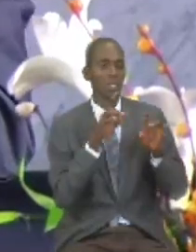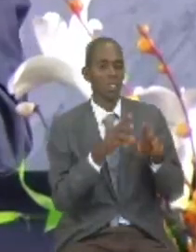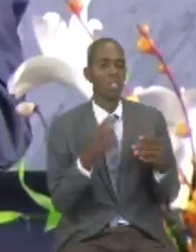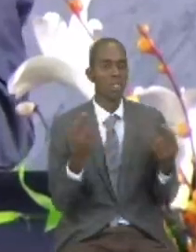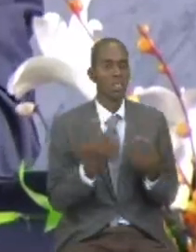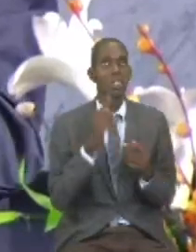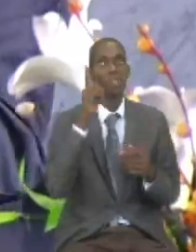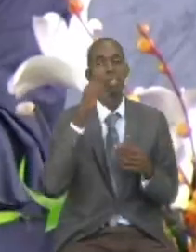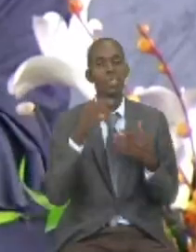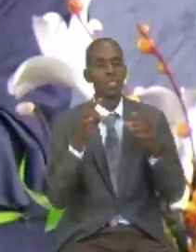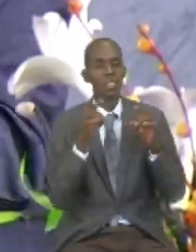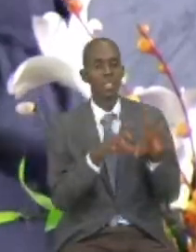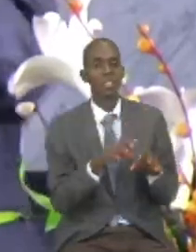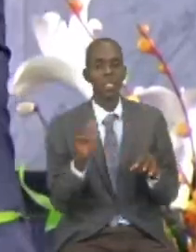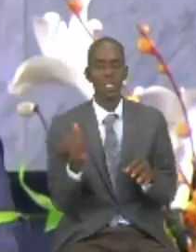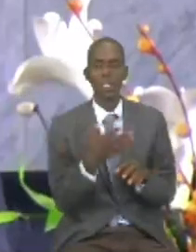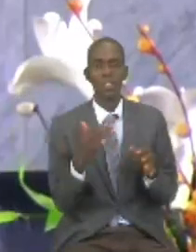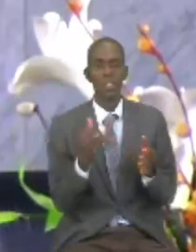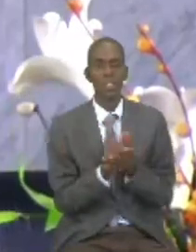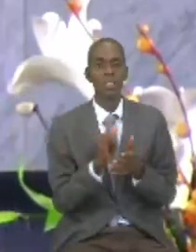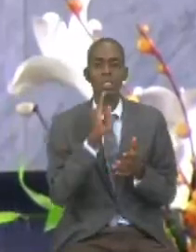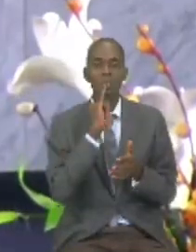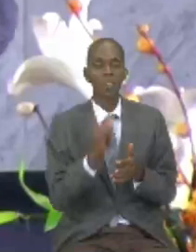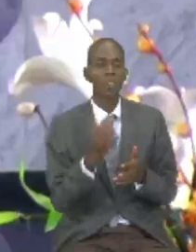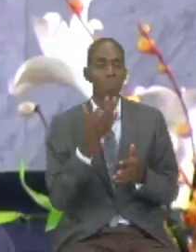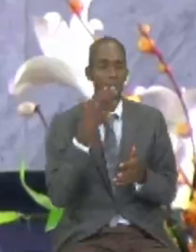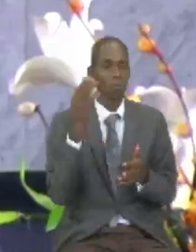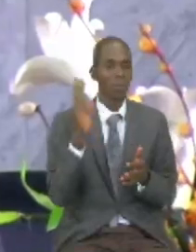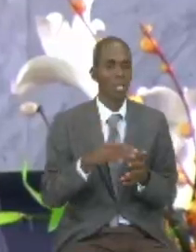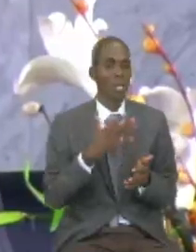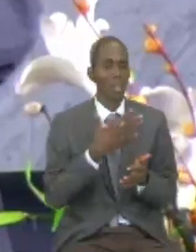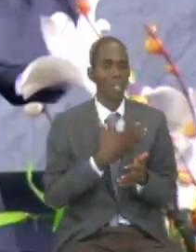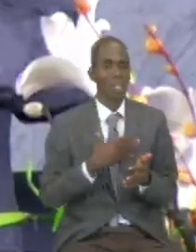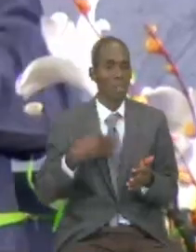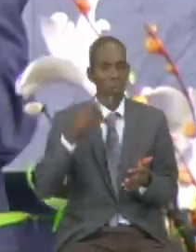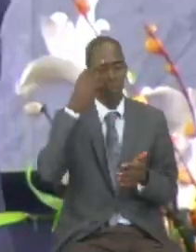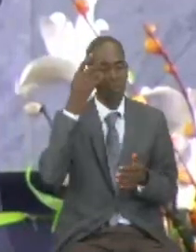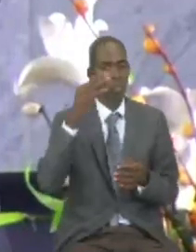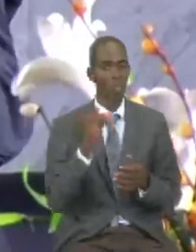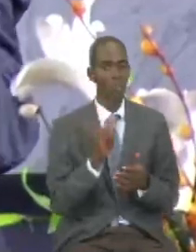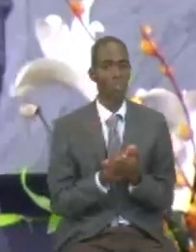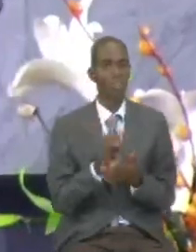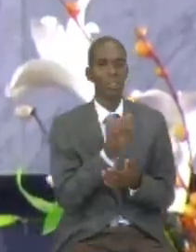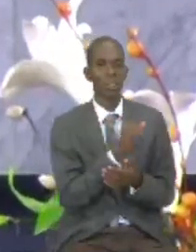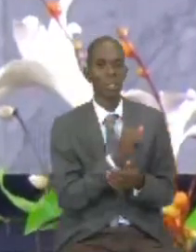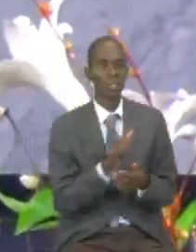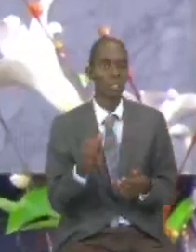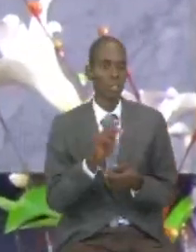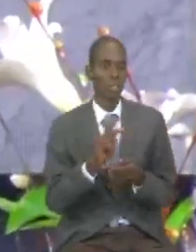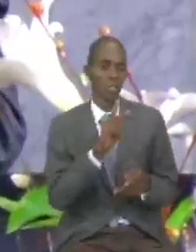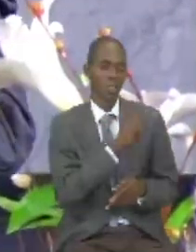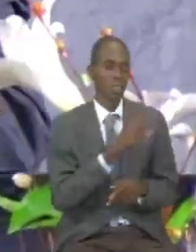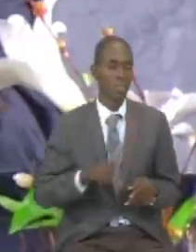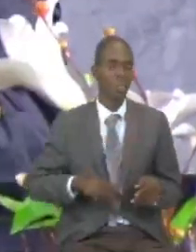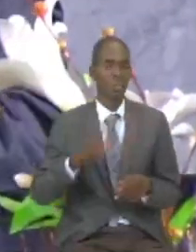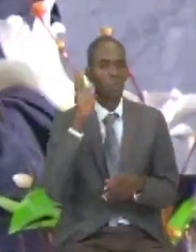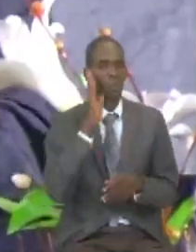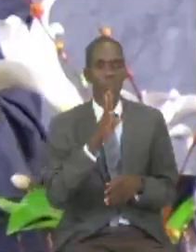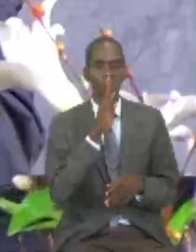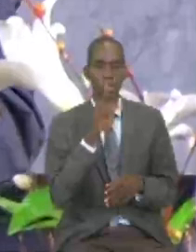règle le péché, il règle tout ce qui est moralement sale. À cause de cela, le roi sera son